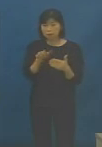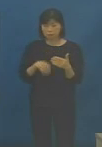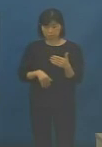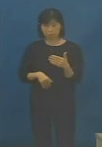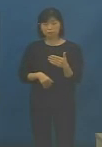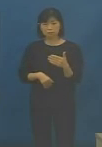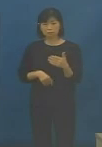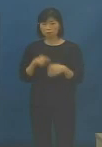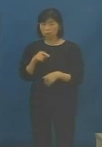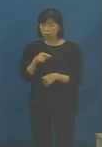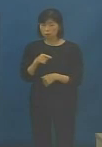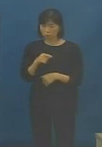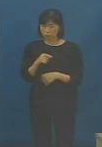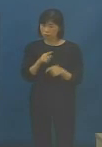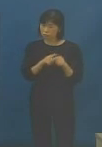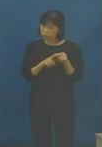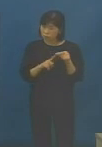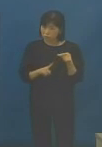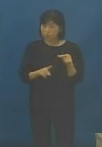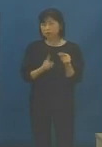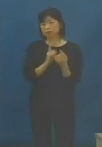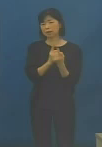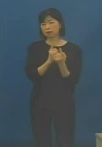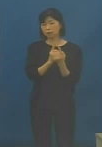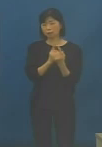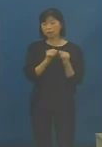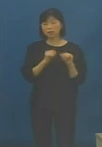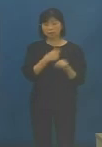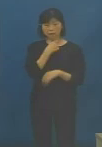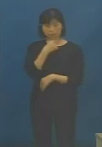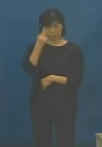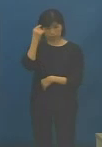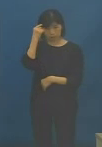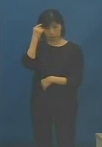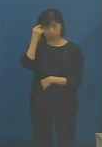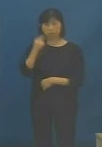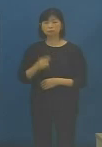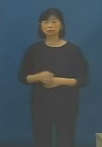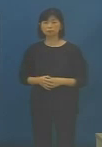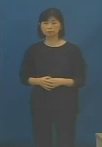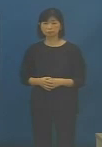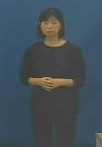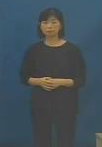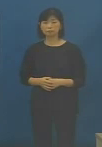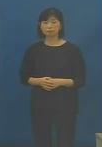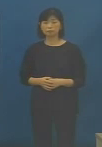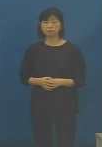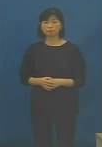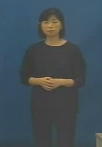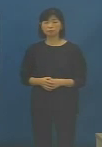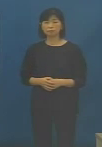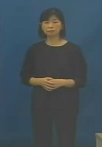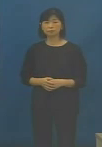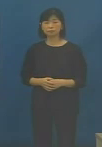の、重点的な対応をさせていただきたいと思っております。